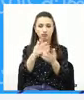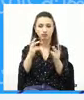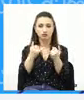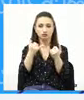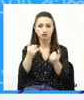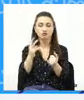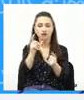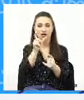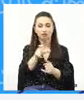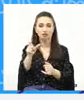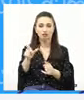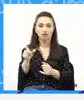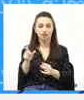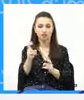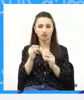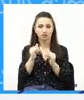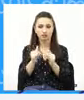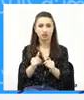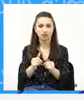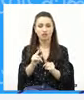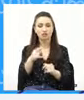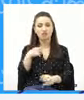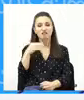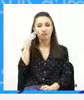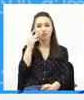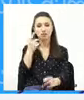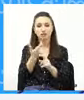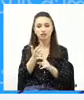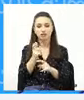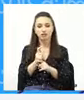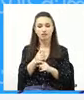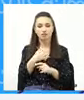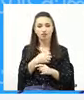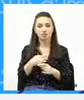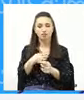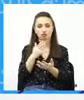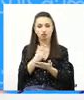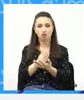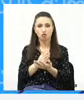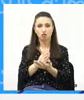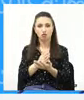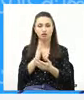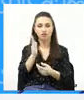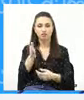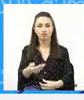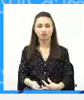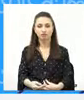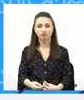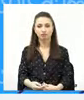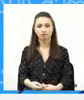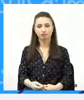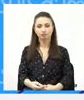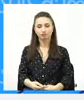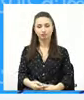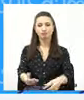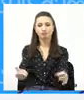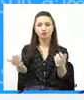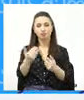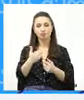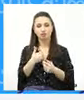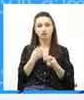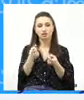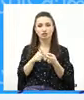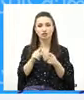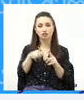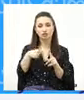სამსახურებისთვის და იქ მომუშავე ადამიანებისთვის, რაც ვფიქრობ ძალიან მნიშვნელოვანი იქნება. Მინდა შევეხო